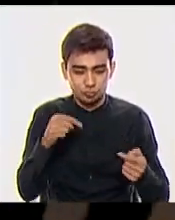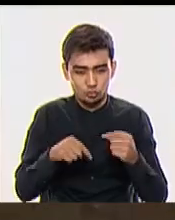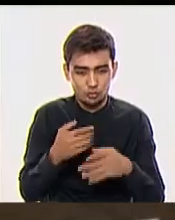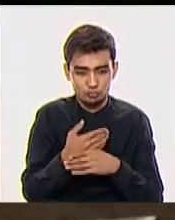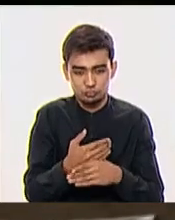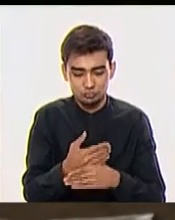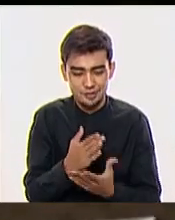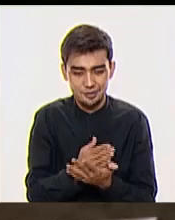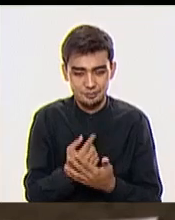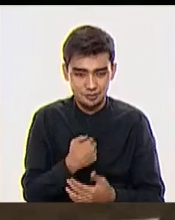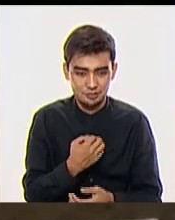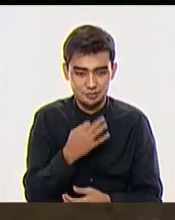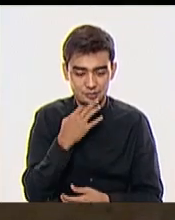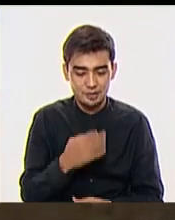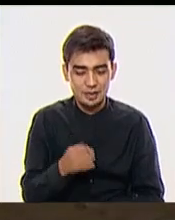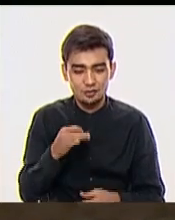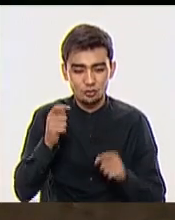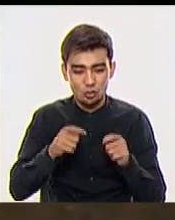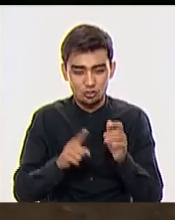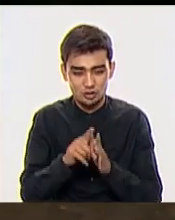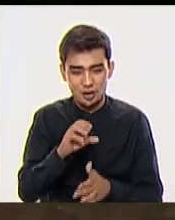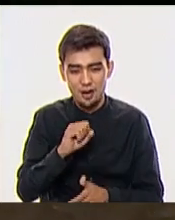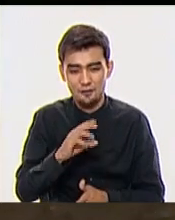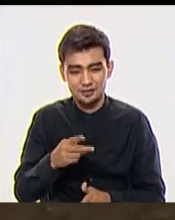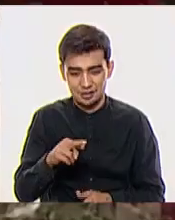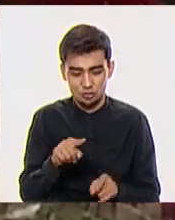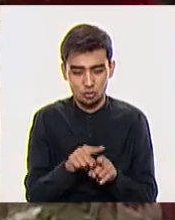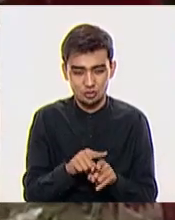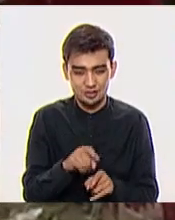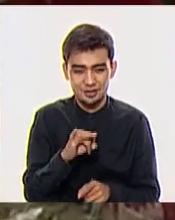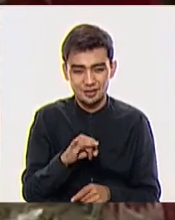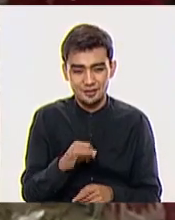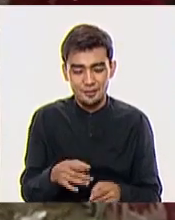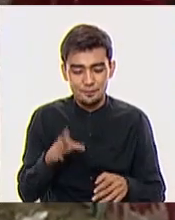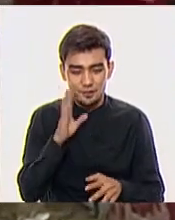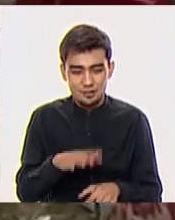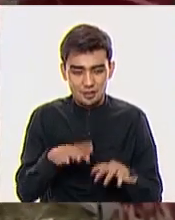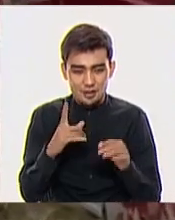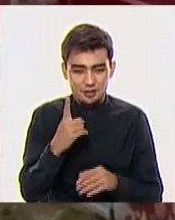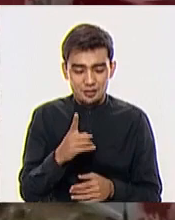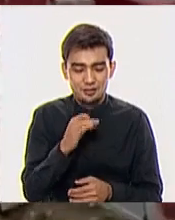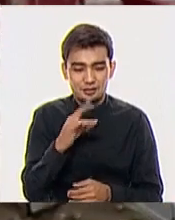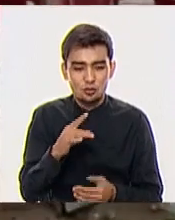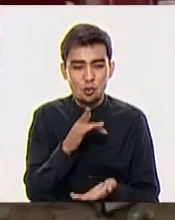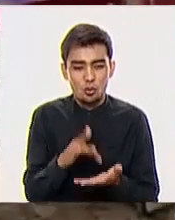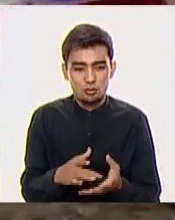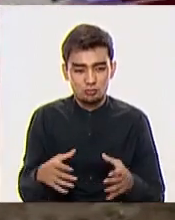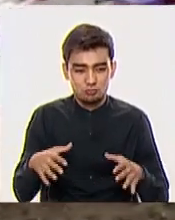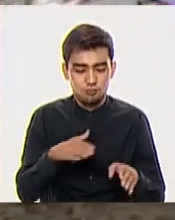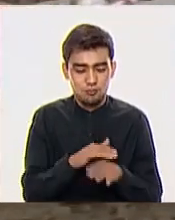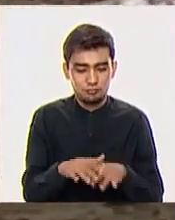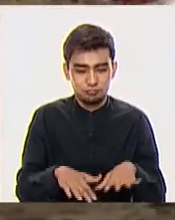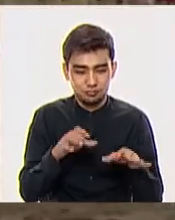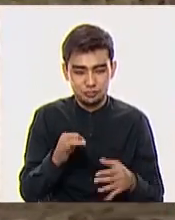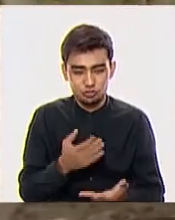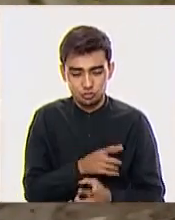друга. Постоянный проливной дождь вызвал наводнение и в Австрии. В Зальцбурге оказался затопленным один из городов. Спасателям пришлось